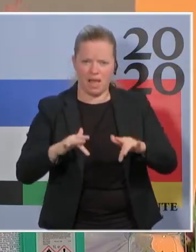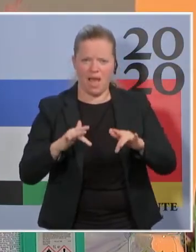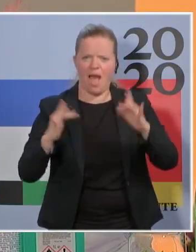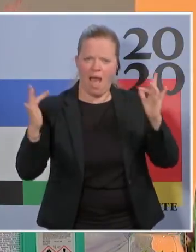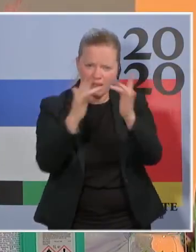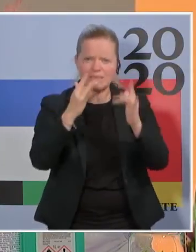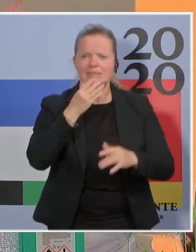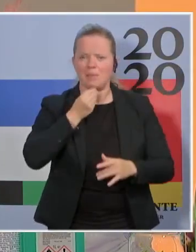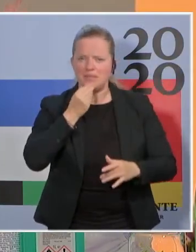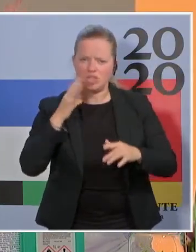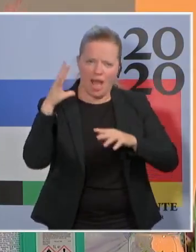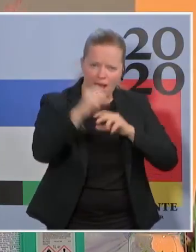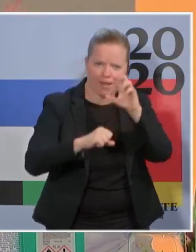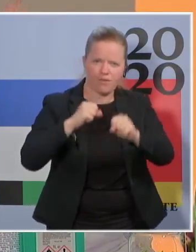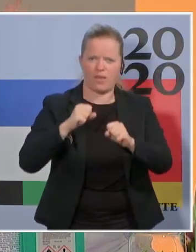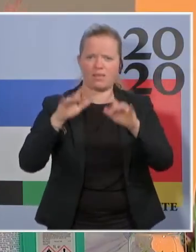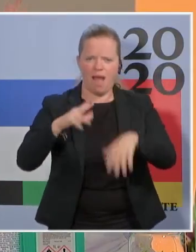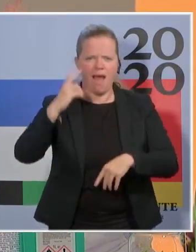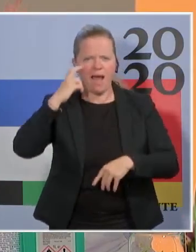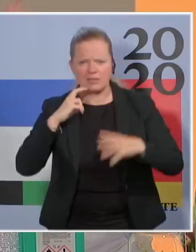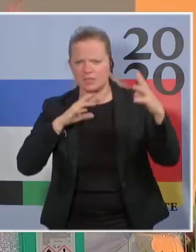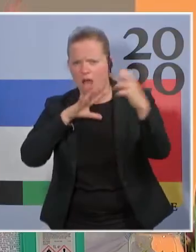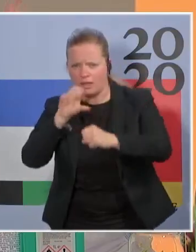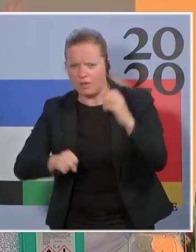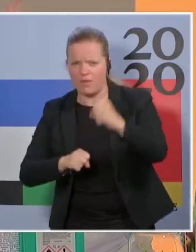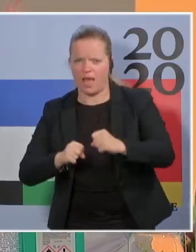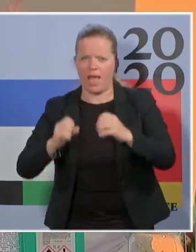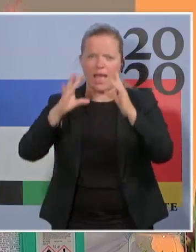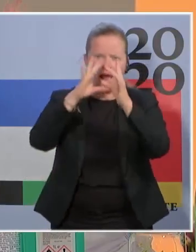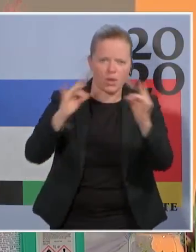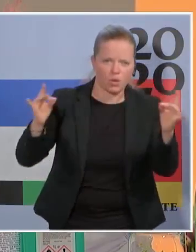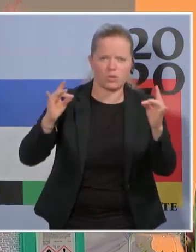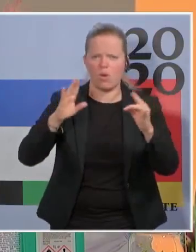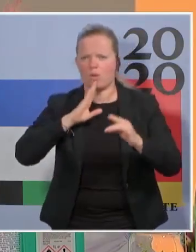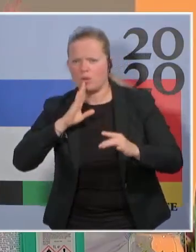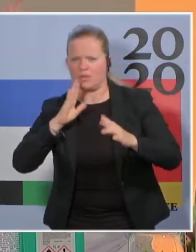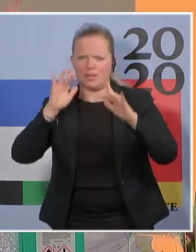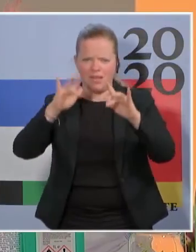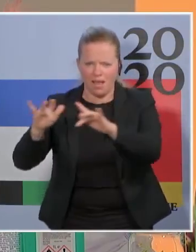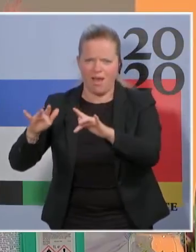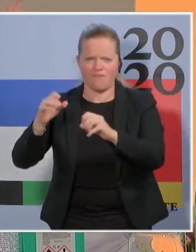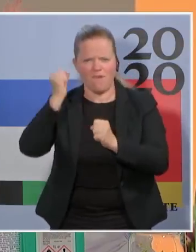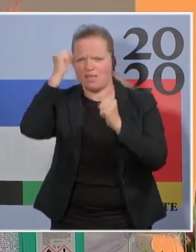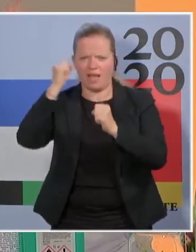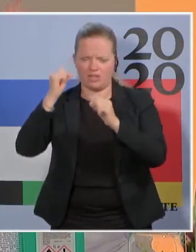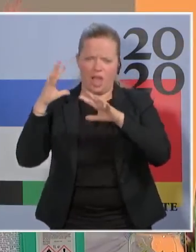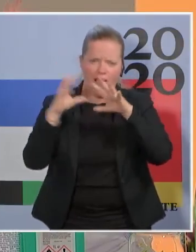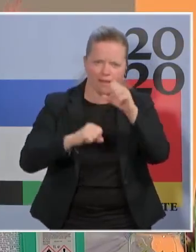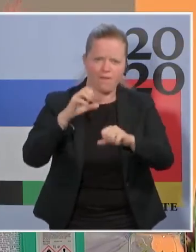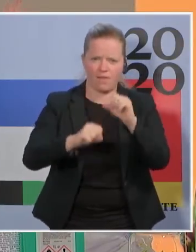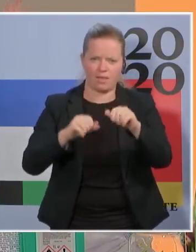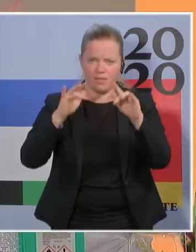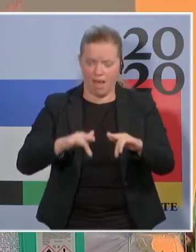antisemitische Angriffe, durch rassistische, durch religiöse, orthodoxe, fanatische Angriffe. So wie in der